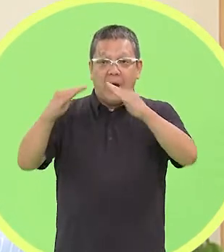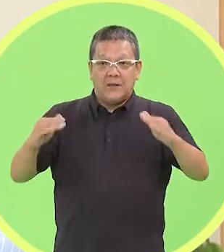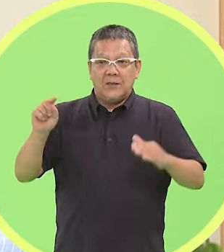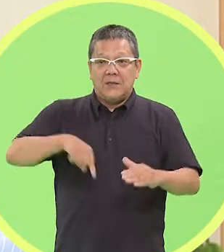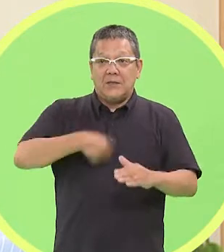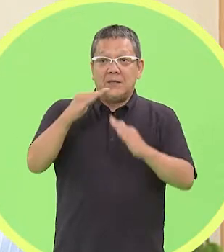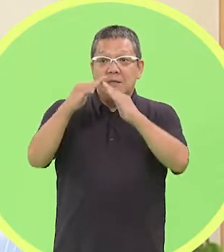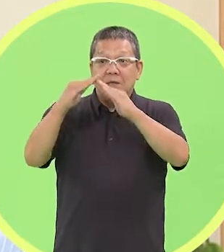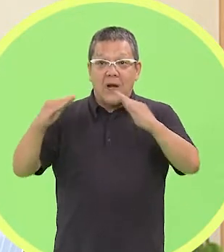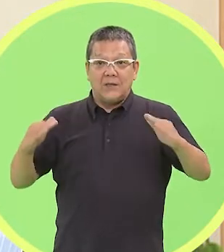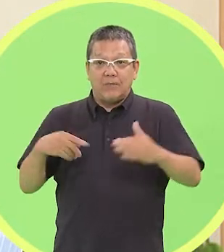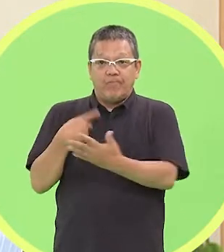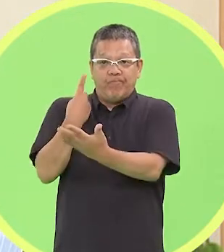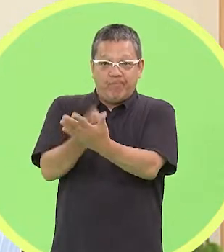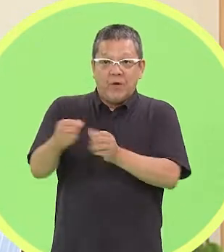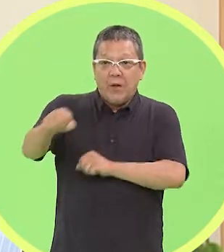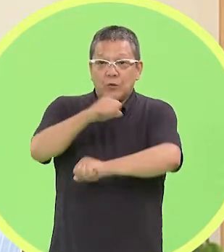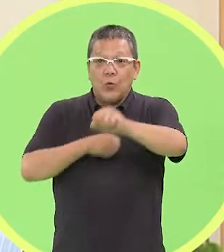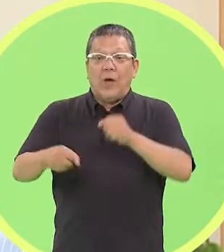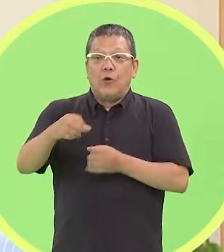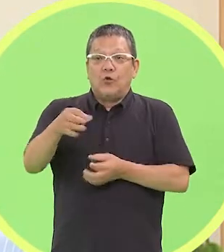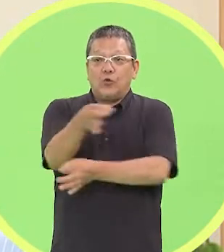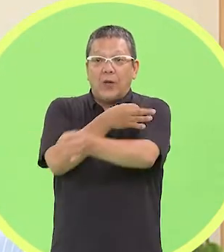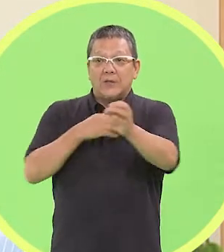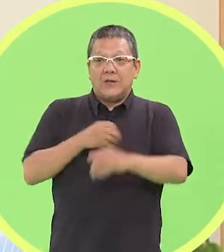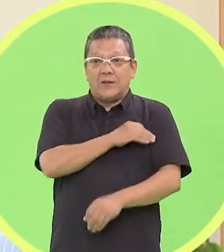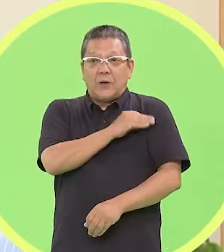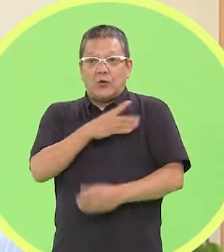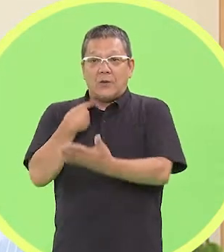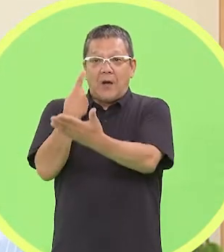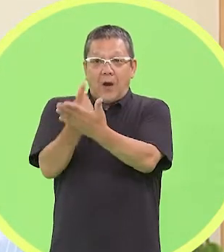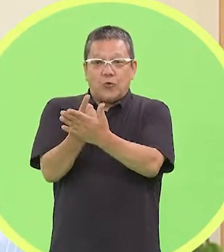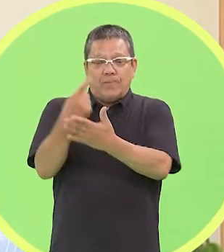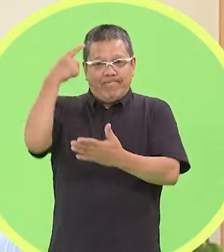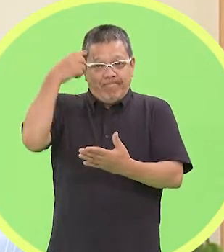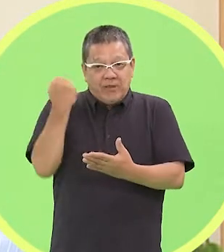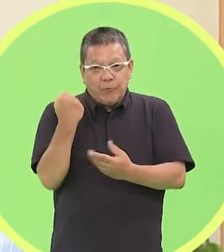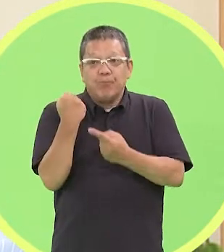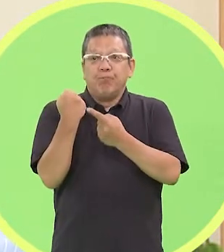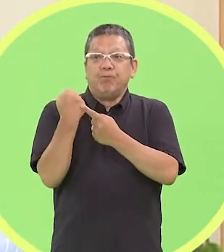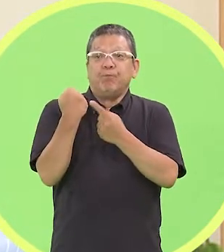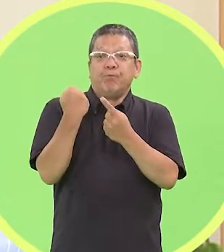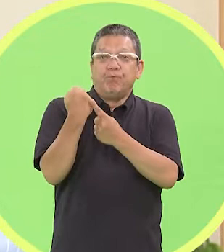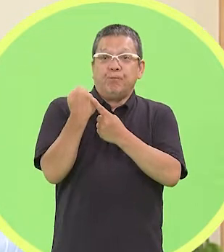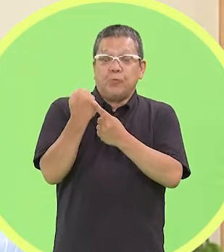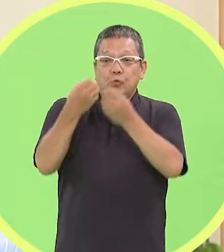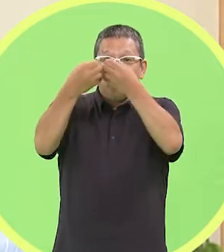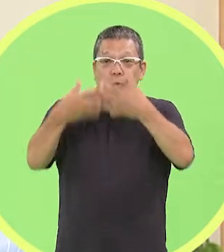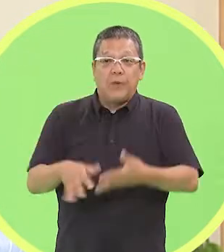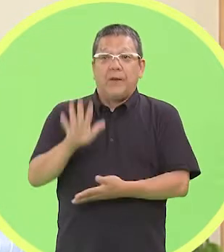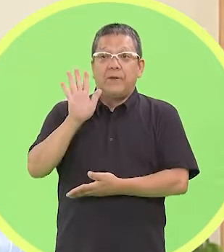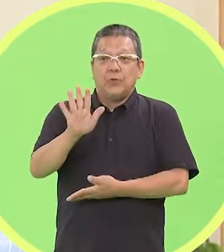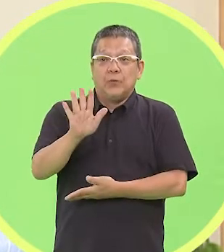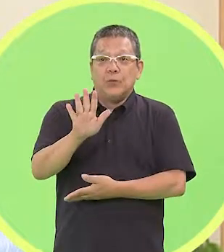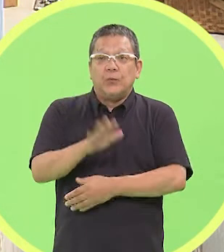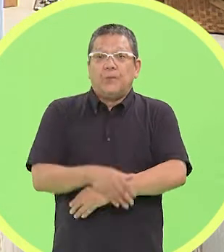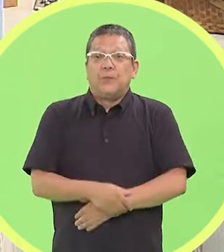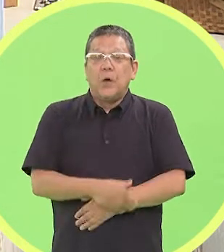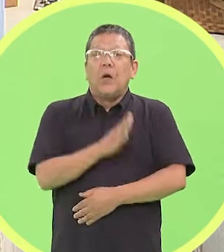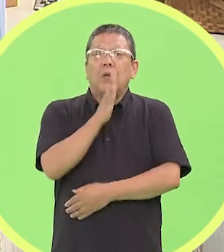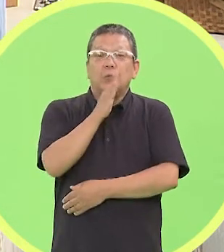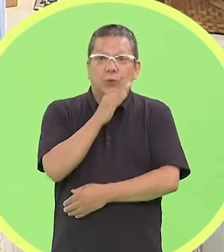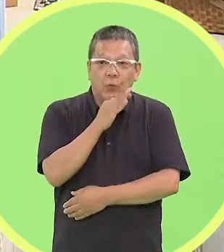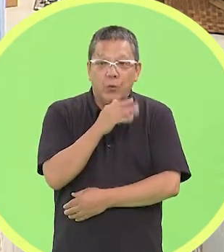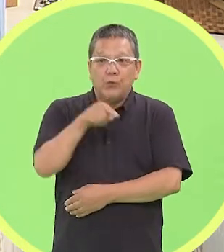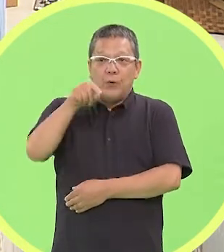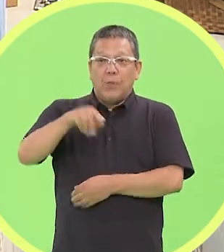自治会に入り、活動や運営に積極的に参加する意思があるということが条件になっています。 な